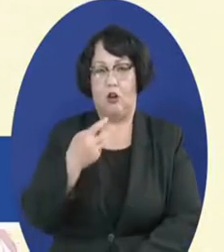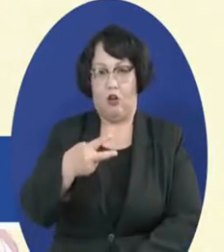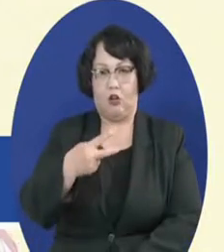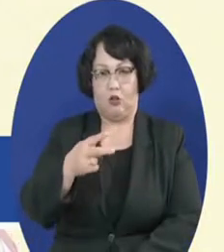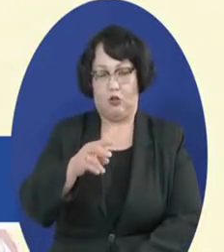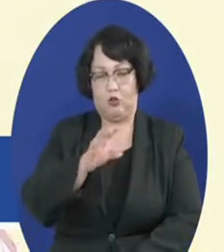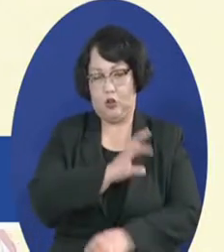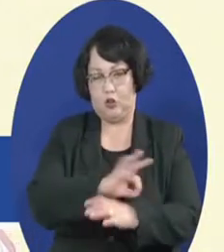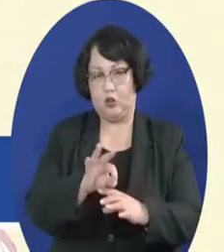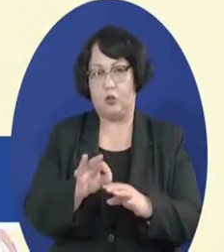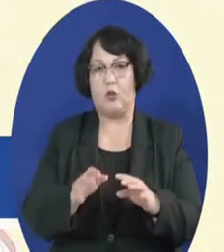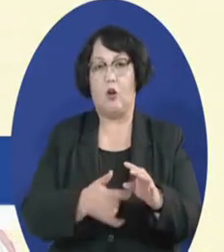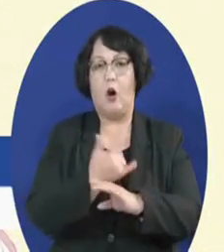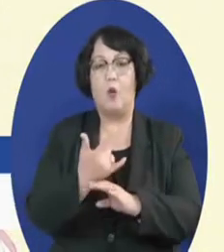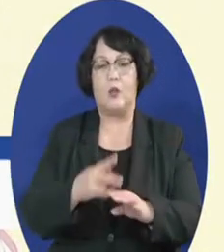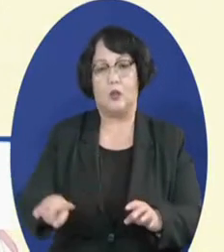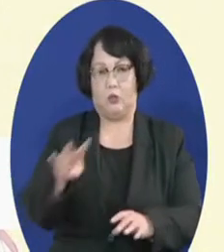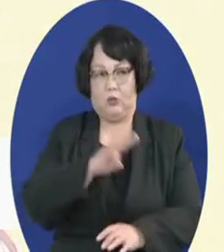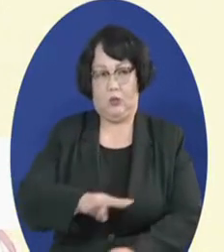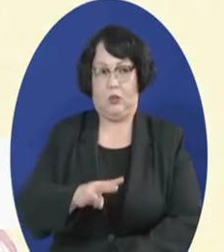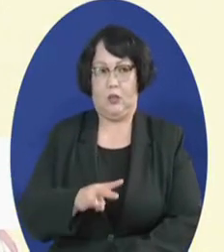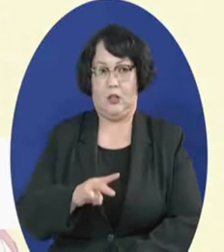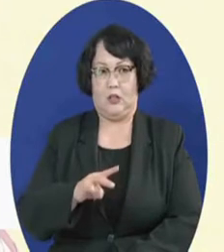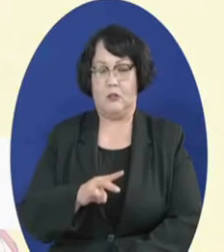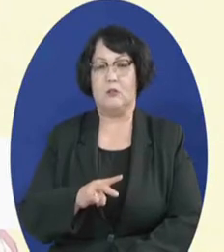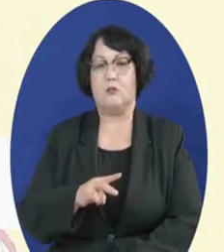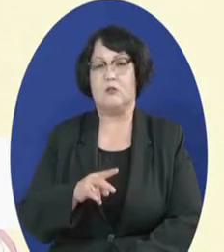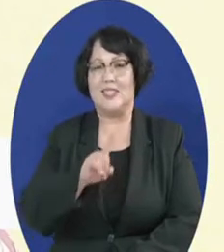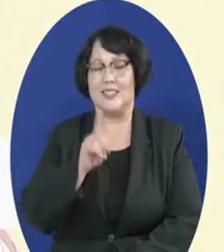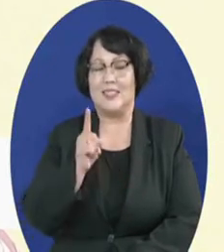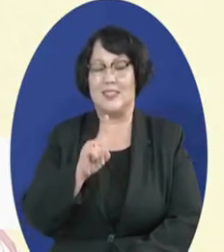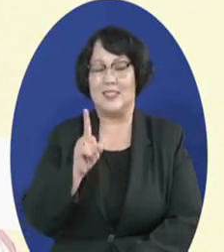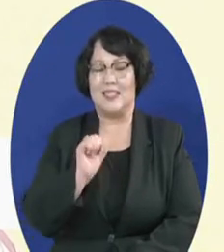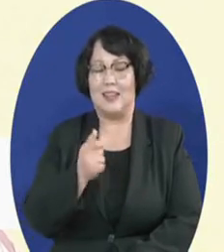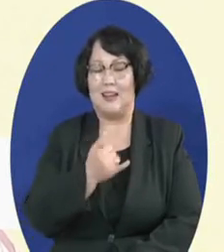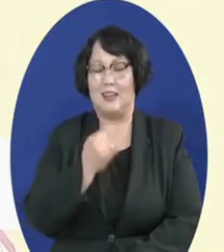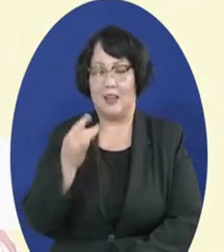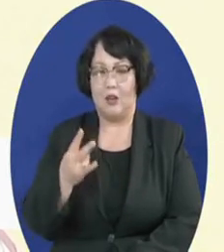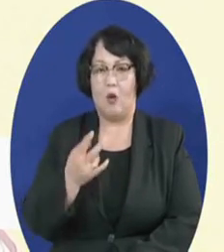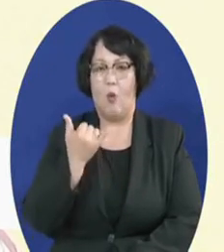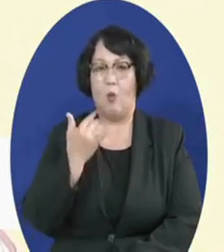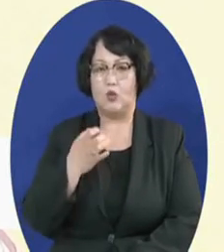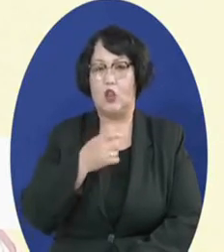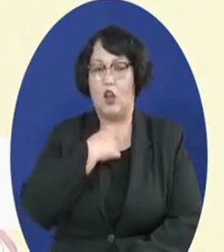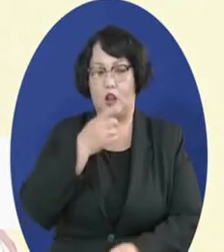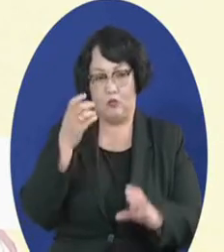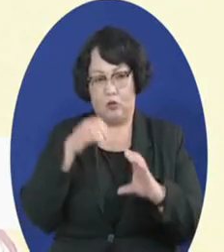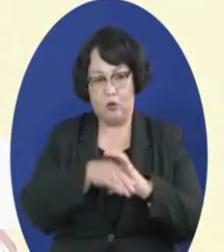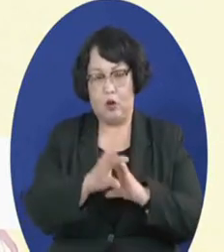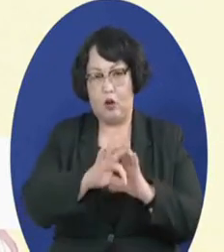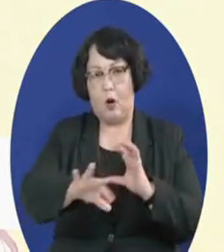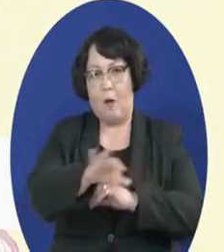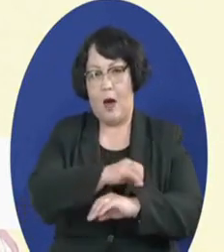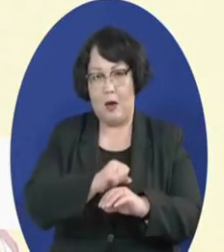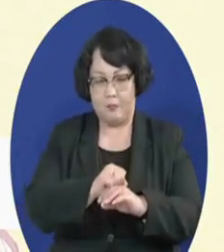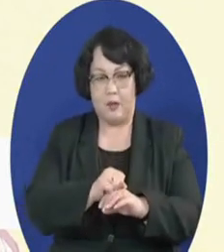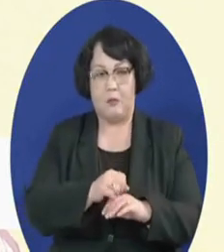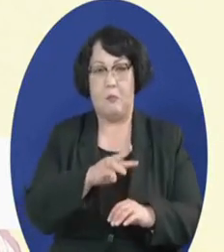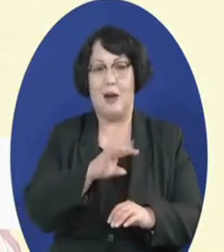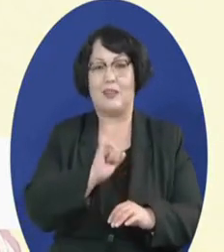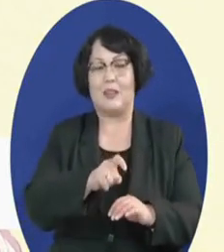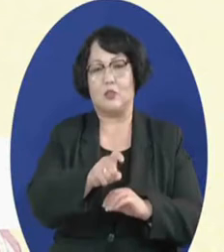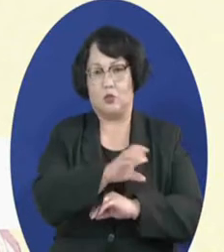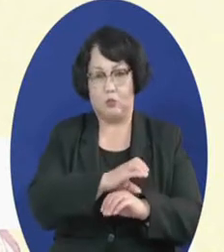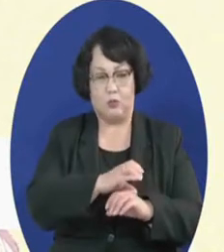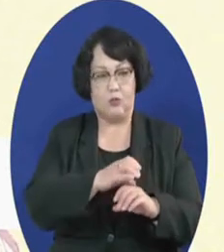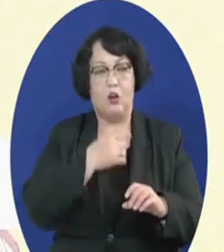хоёр төслөө бид эхлэнэ. А бид бол загийн усны хоолоо, за Дорногов аймгийн Мандах сумын цагаан цагийн усны хоолоо гэсэн хоёр